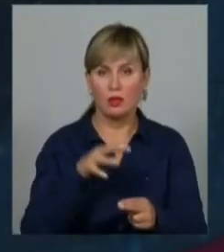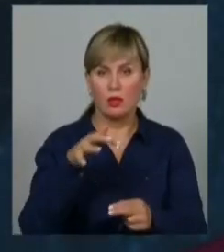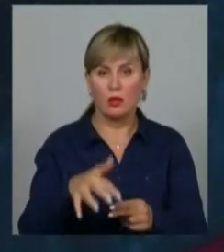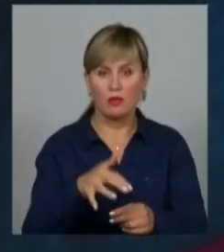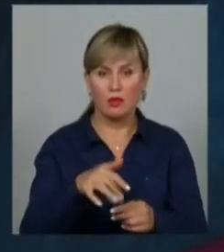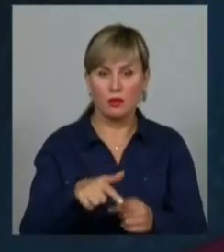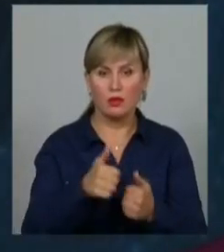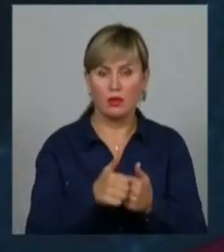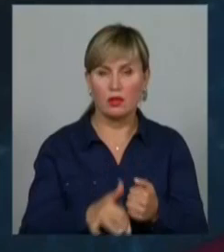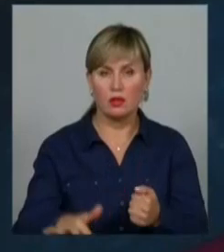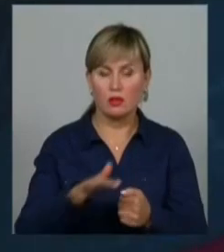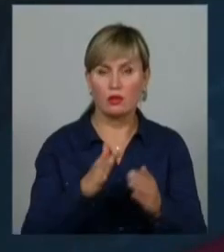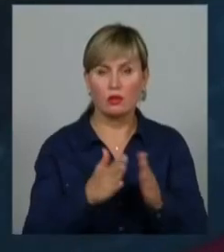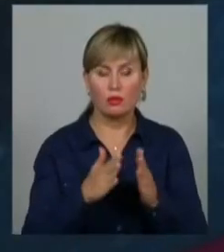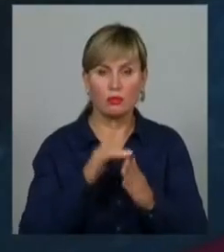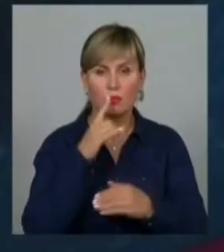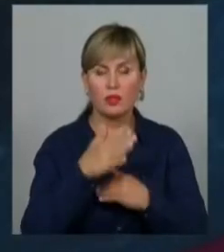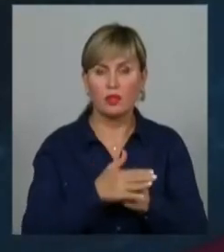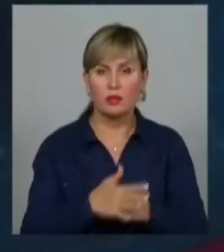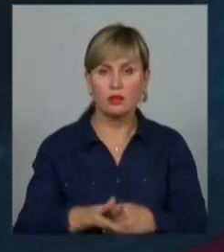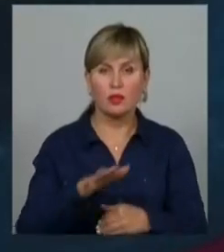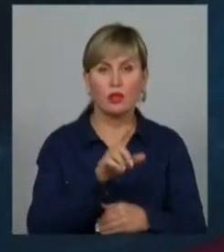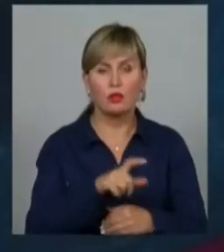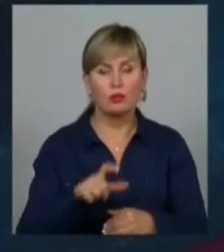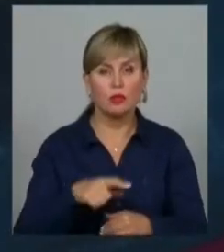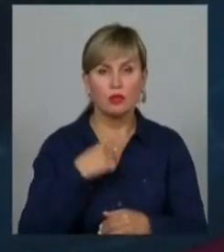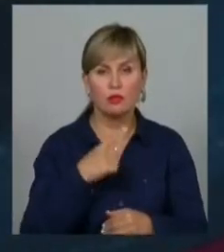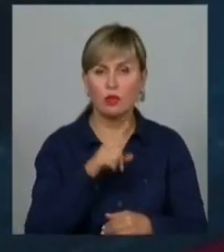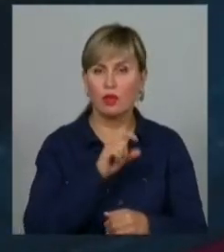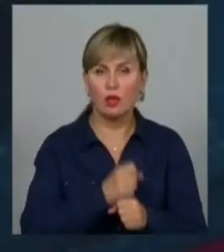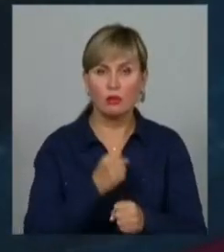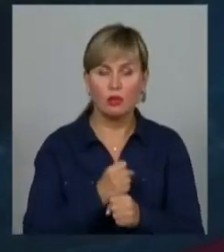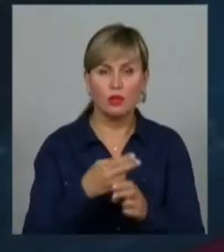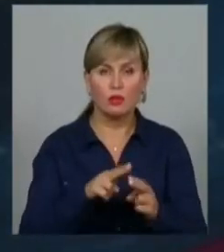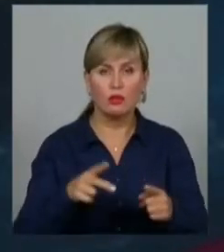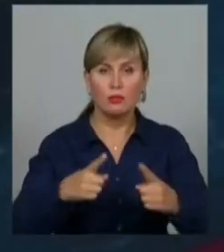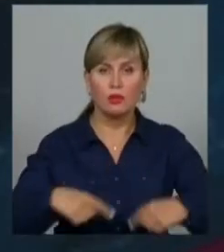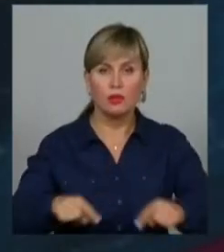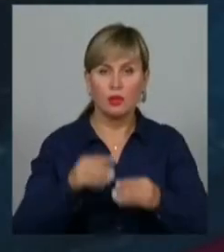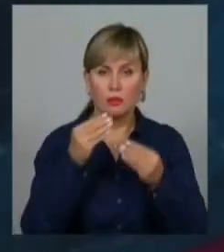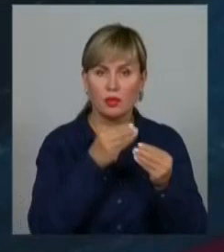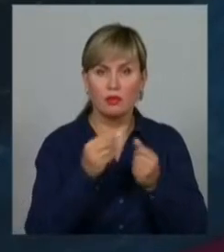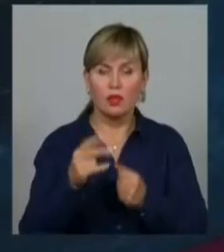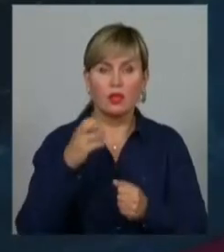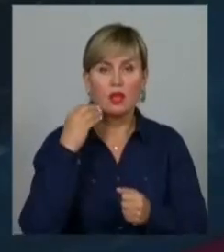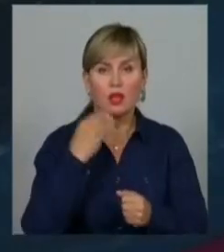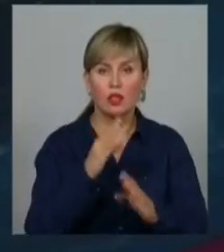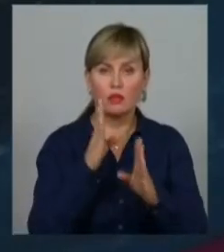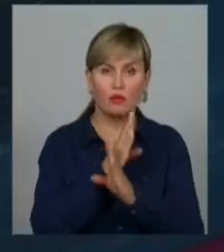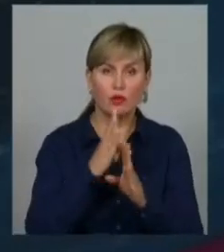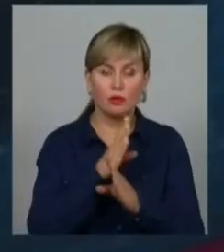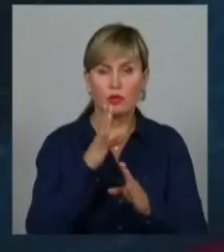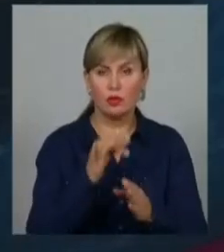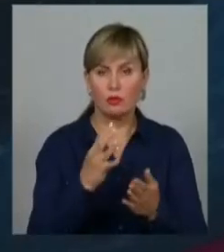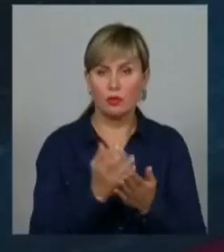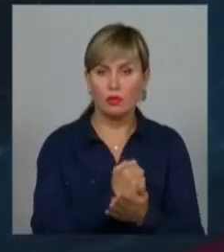расположенный в непосредственной близости к домам сельчан. Люди сетуют, что работа этого предприятия также повлияла на качество воздуха и повлекло